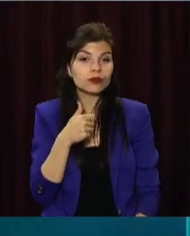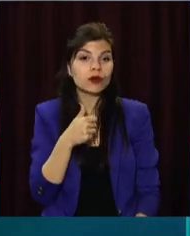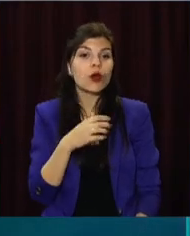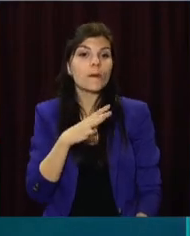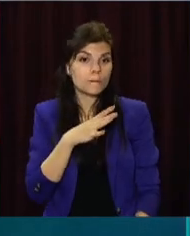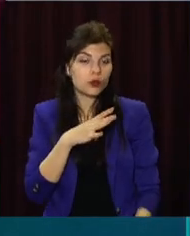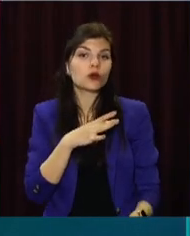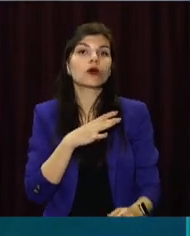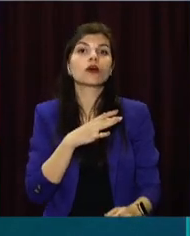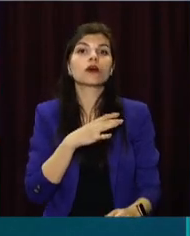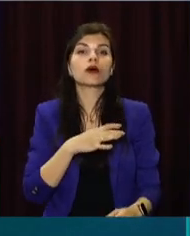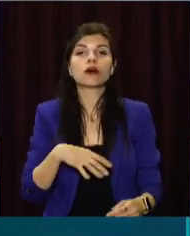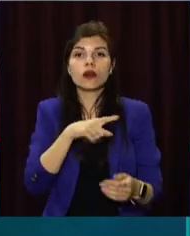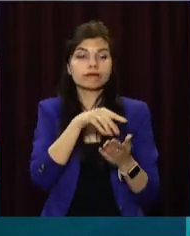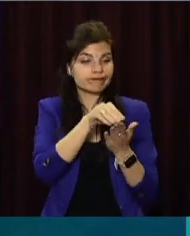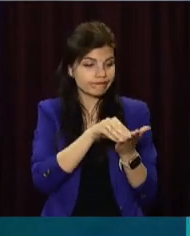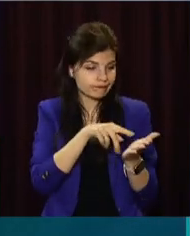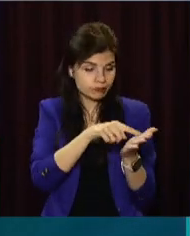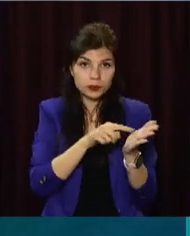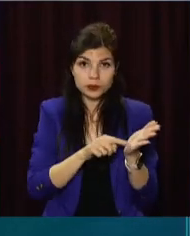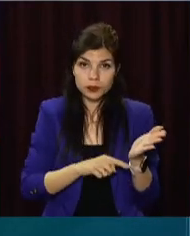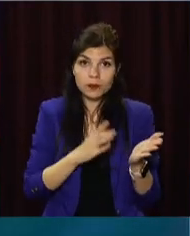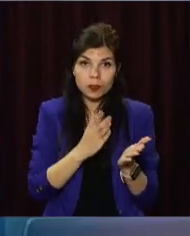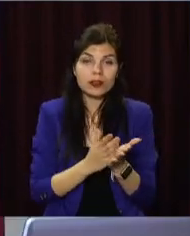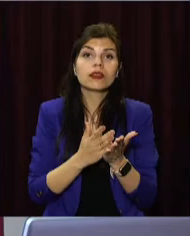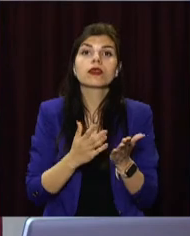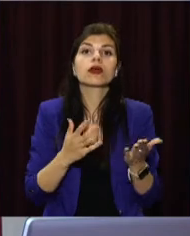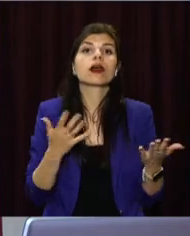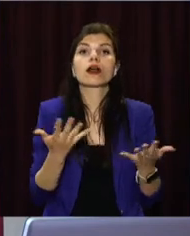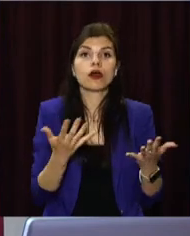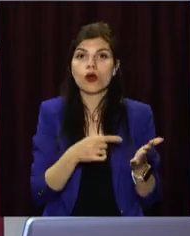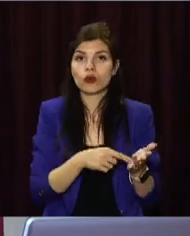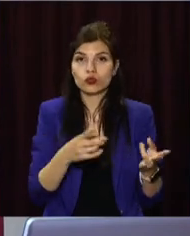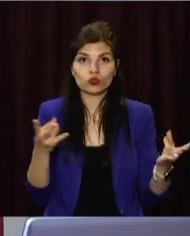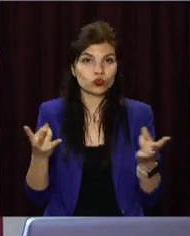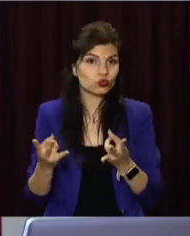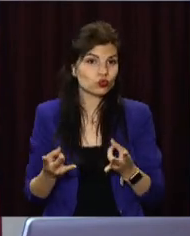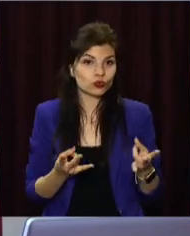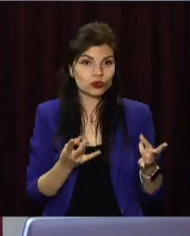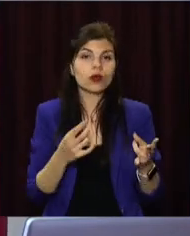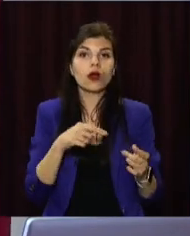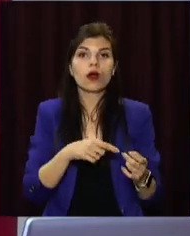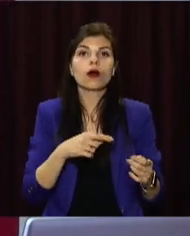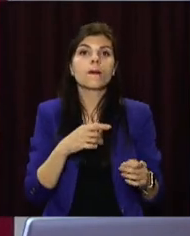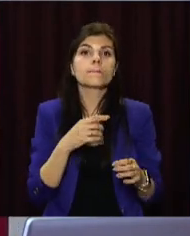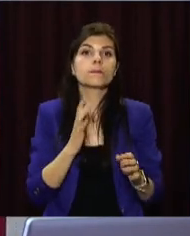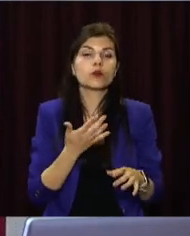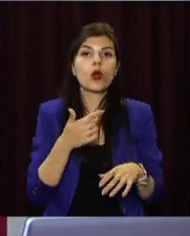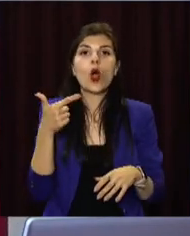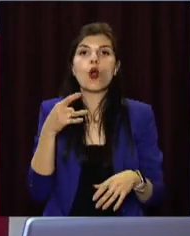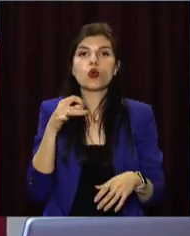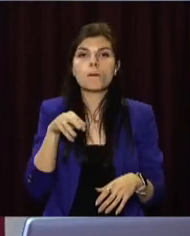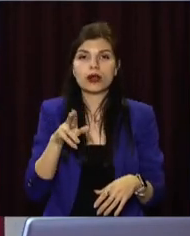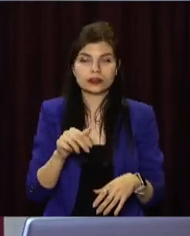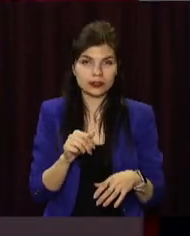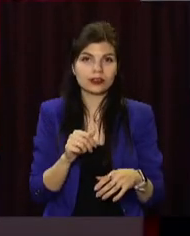було передбачено перелік підприємств, за участю яких будуть проводитися громадські роботи